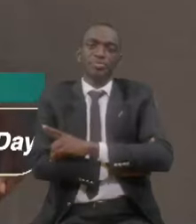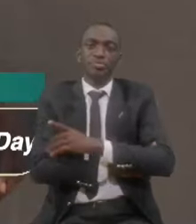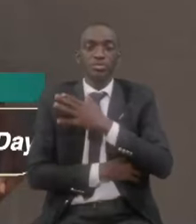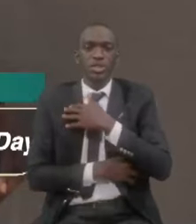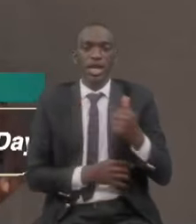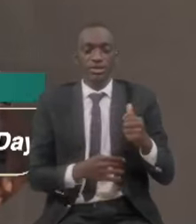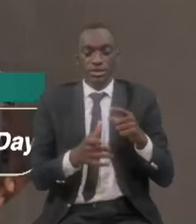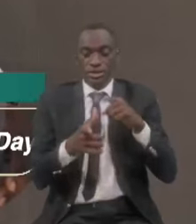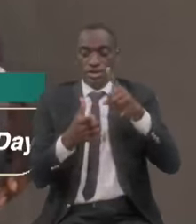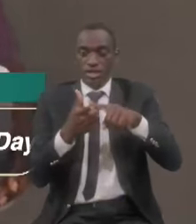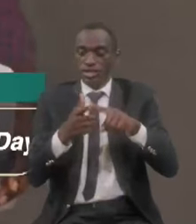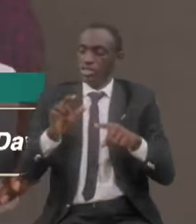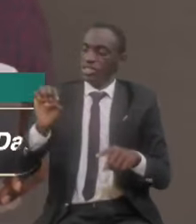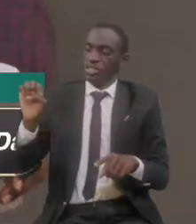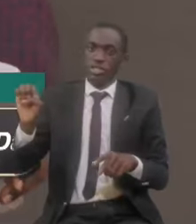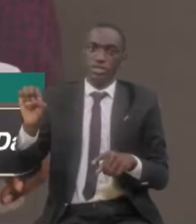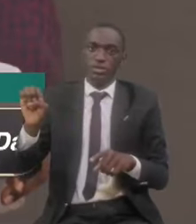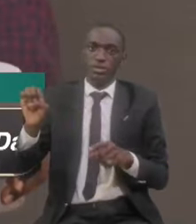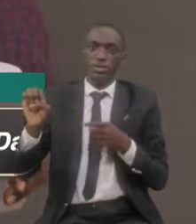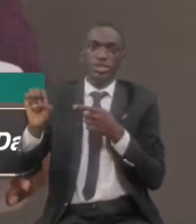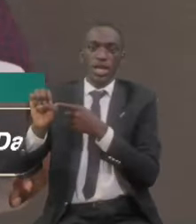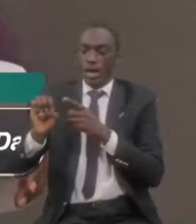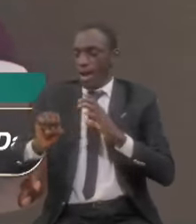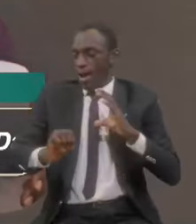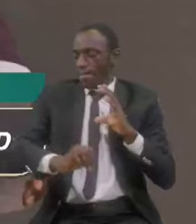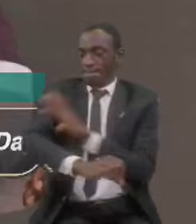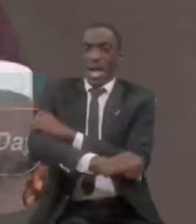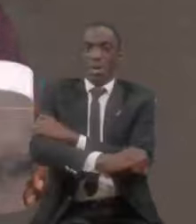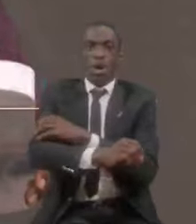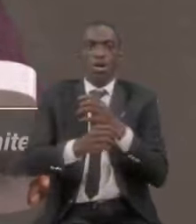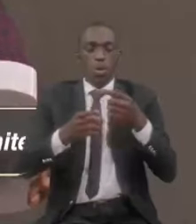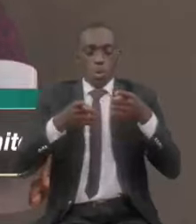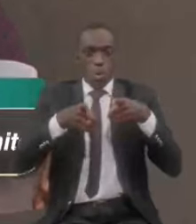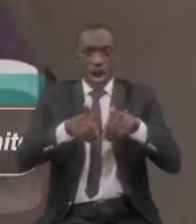Ensuite, eux, revêtus de puissance,